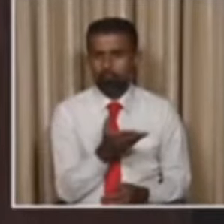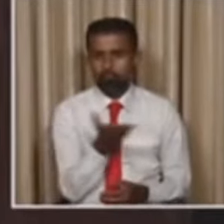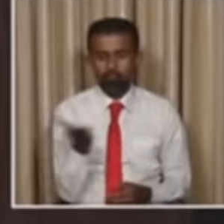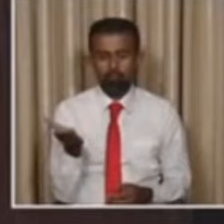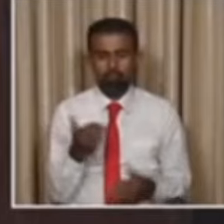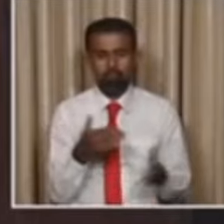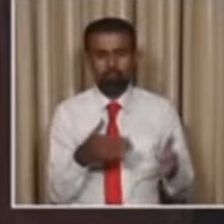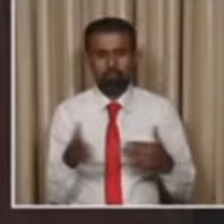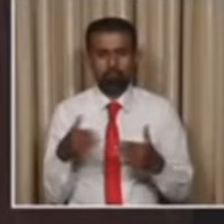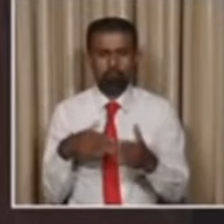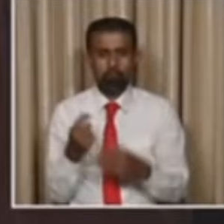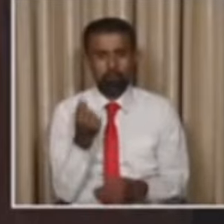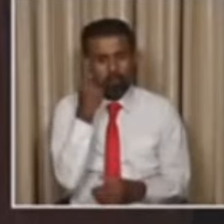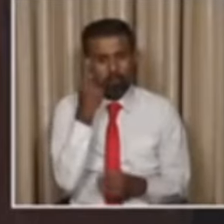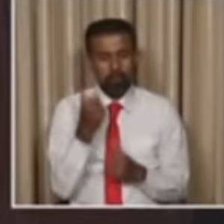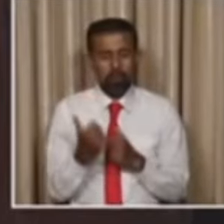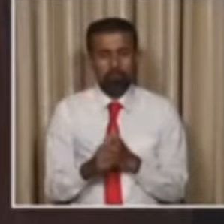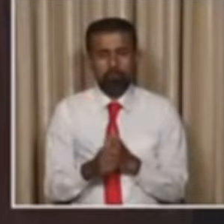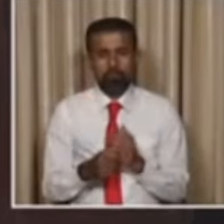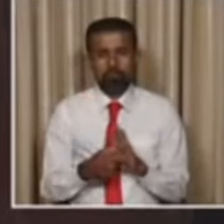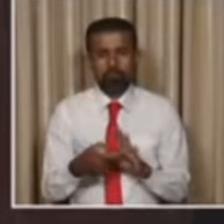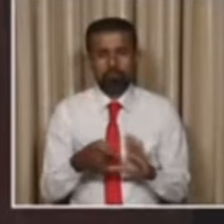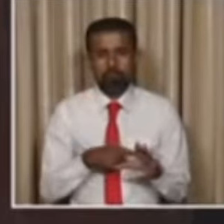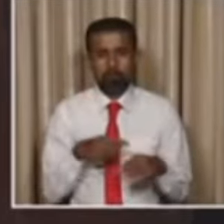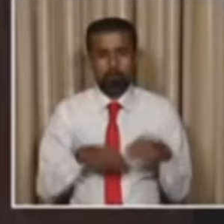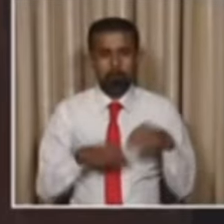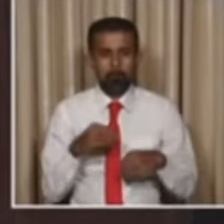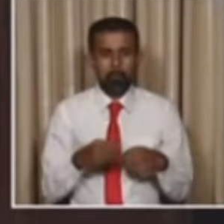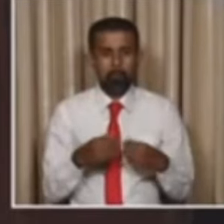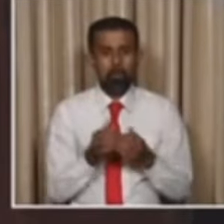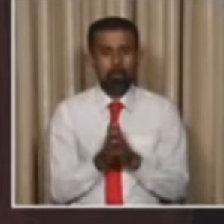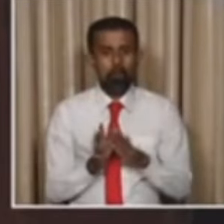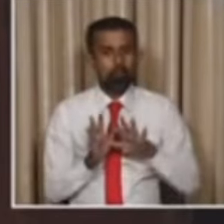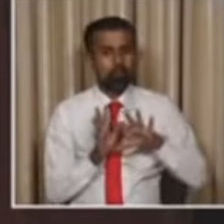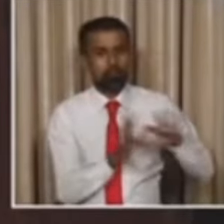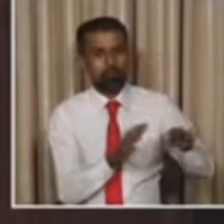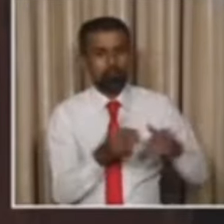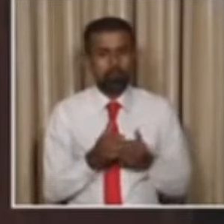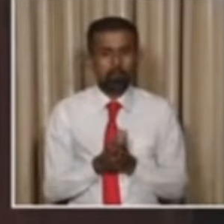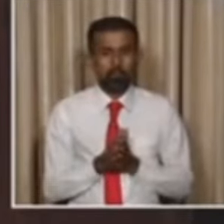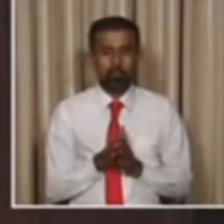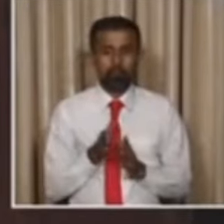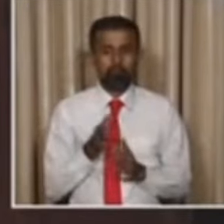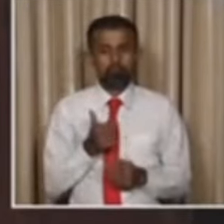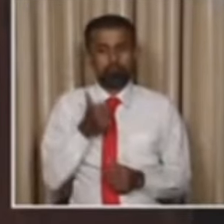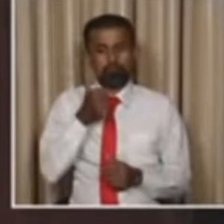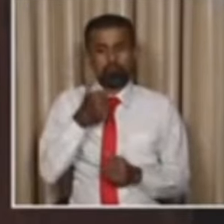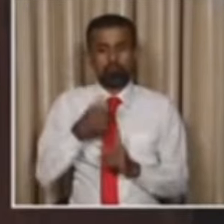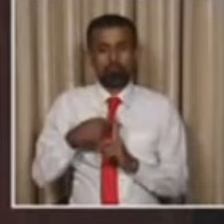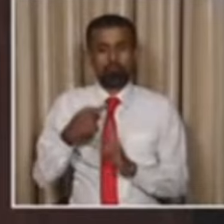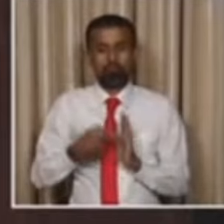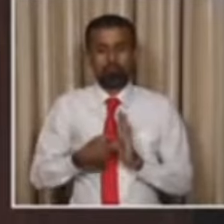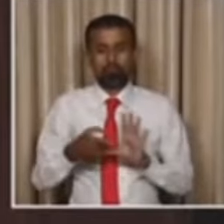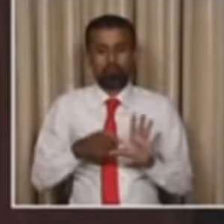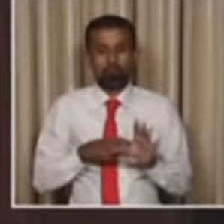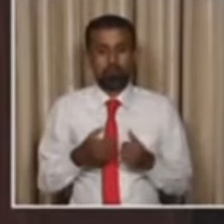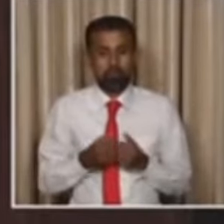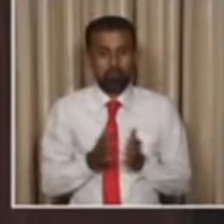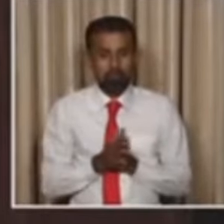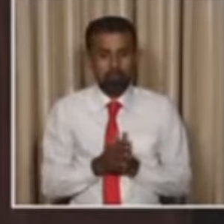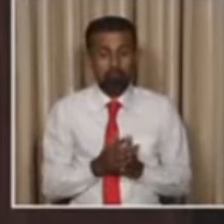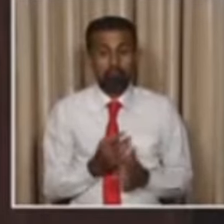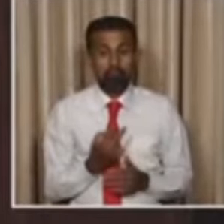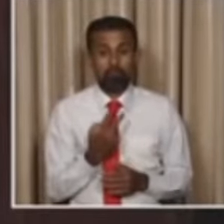විවිධ මතවාද හදන්න හදනවා එතුම් දේශපාලන වශයෙන් එක ගොඩකට තල්ලු කරපුවාම තමන් නිදොස් වෙන්න හදනවා ඒ නිසා මමගේ තමන්ගේ හෘද සාක්ෂියට මේ